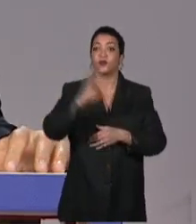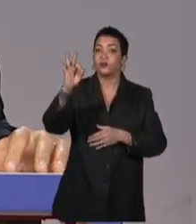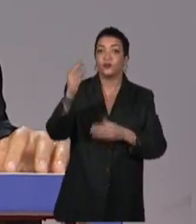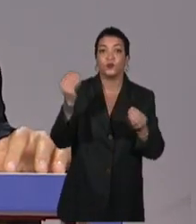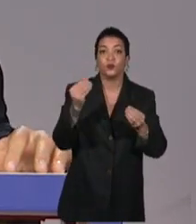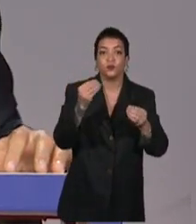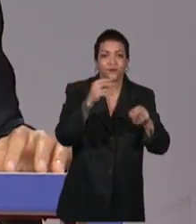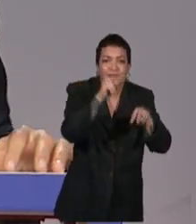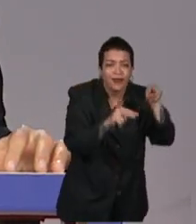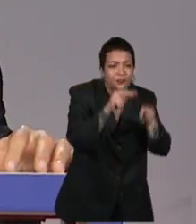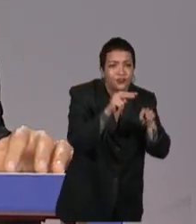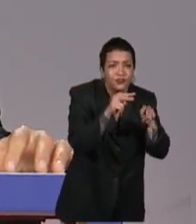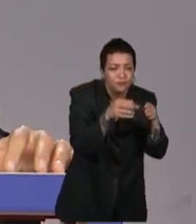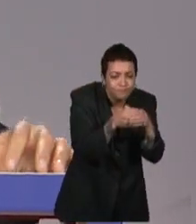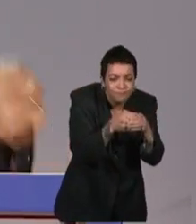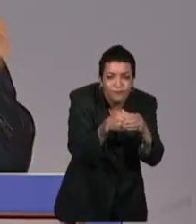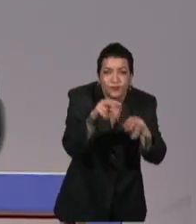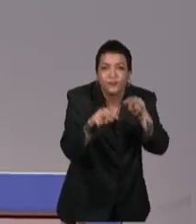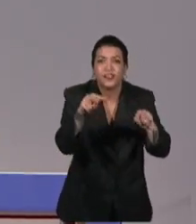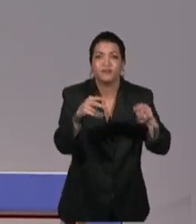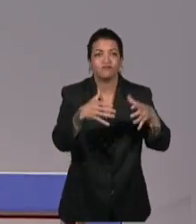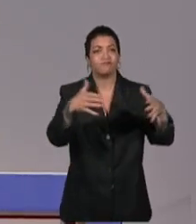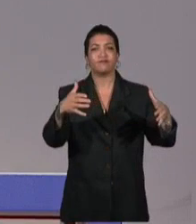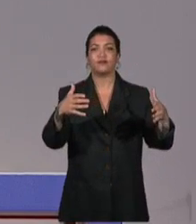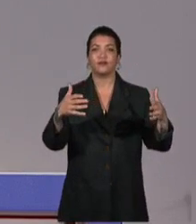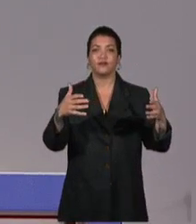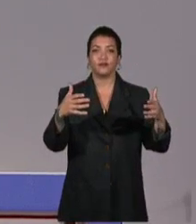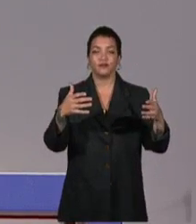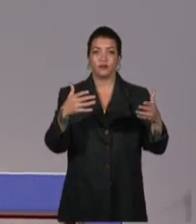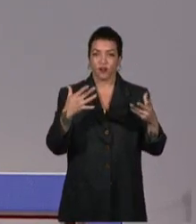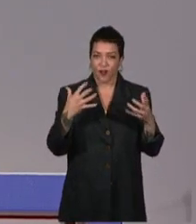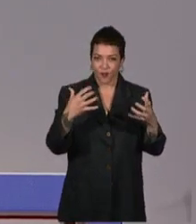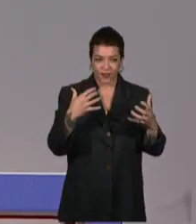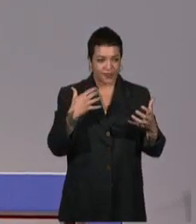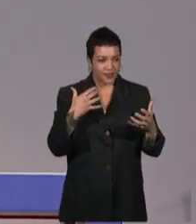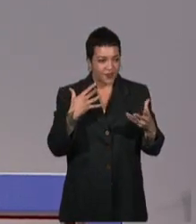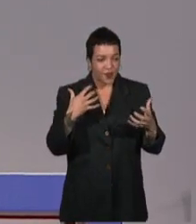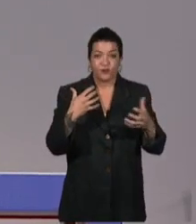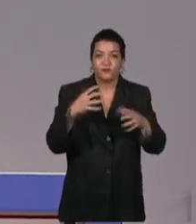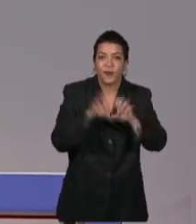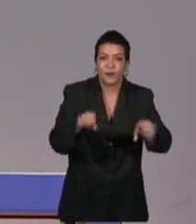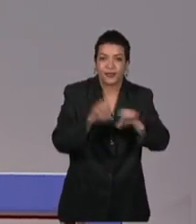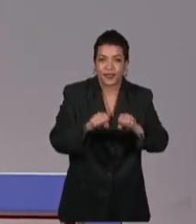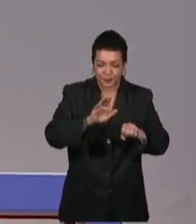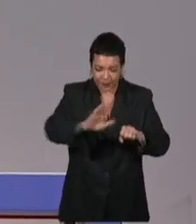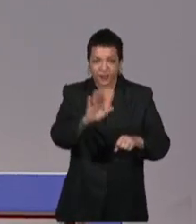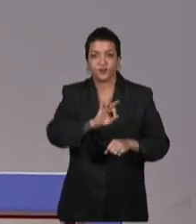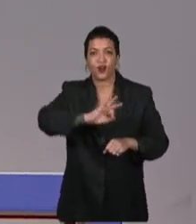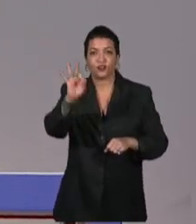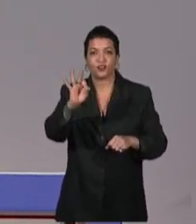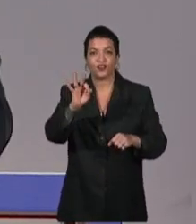villages, ses bourgs, ses villes moyennes, qui retrouve le goût de fabriquer en France,